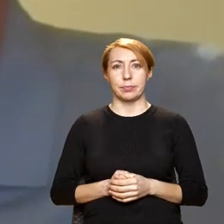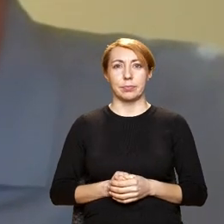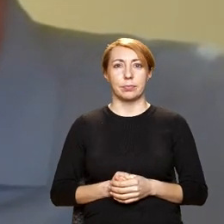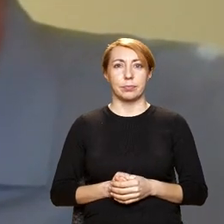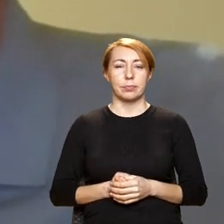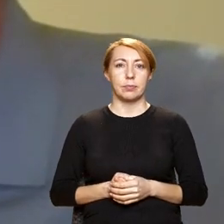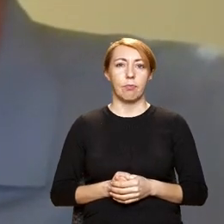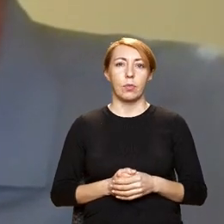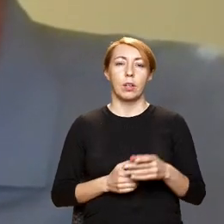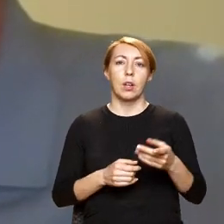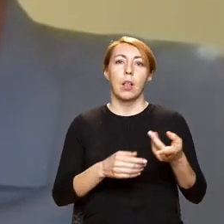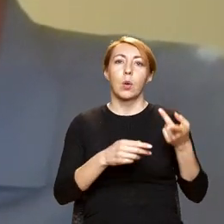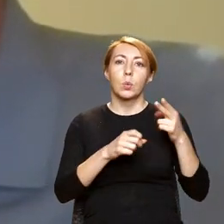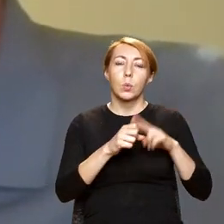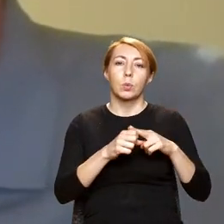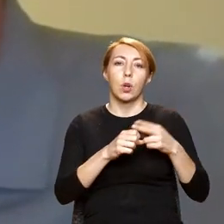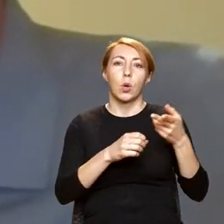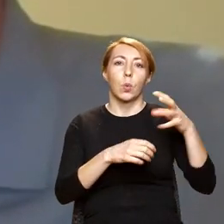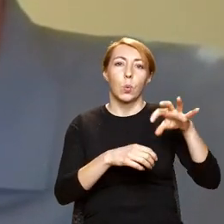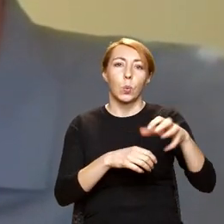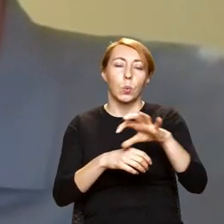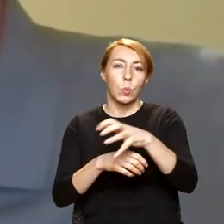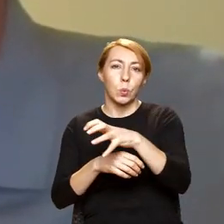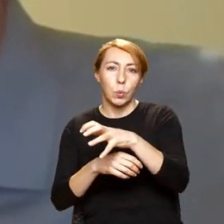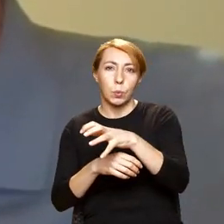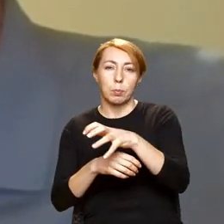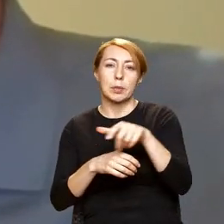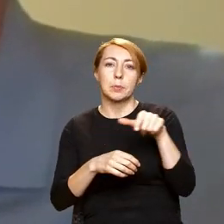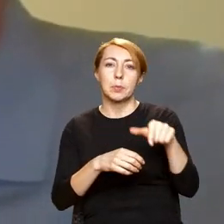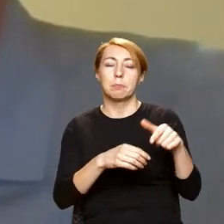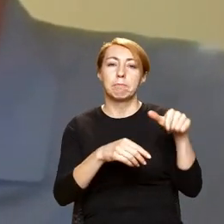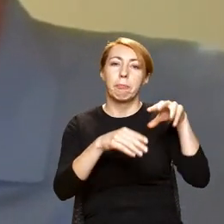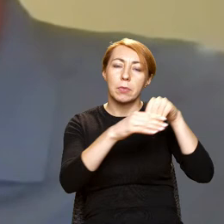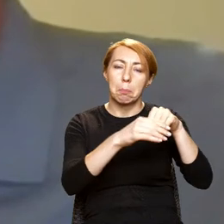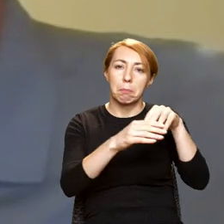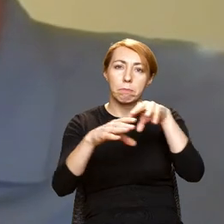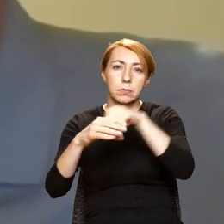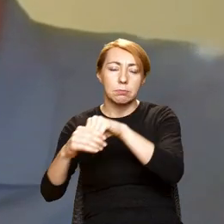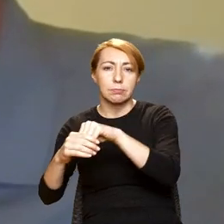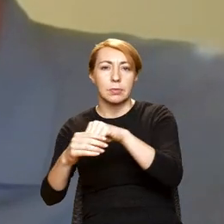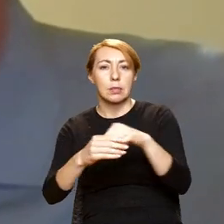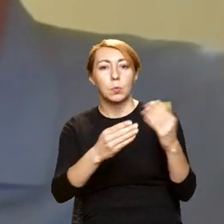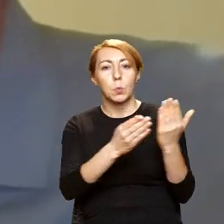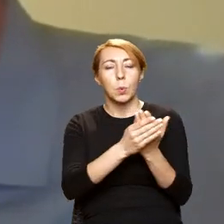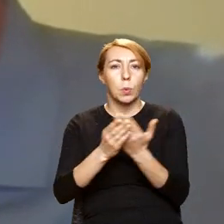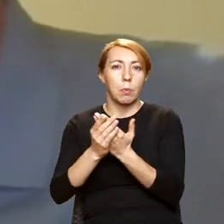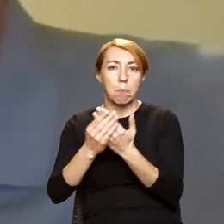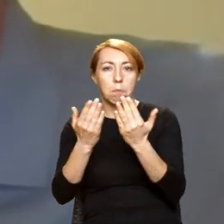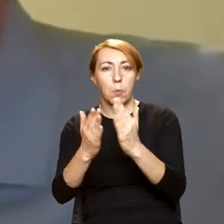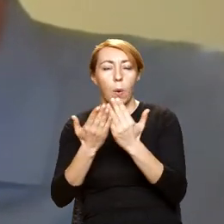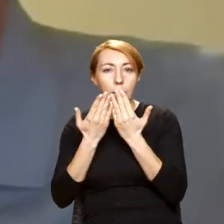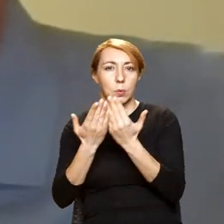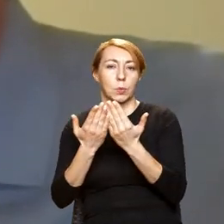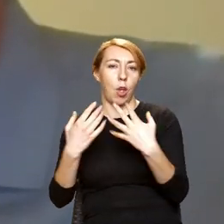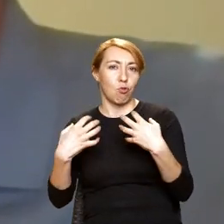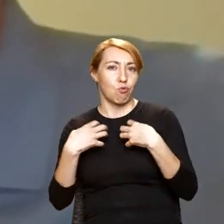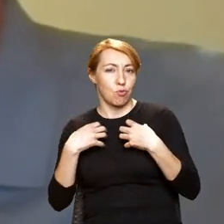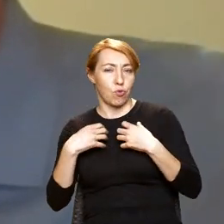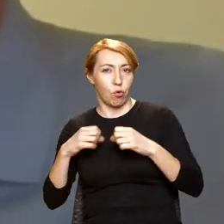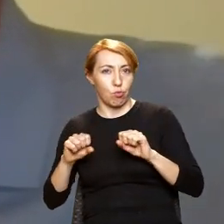Poszczególne grupy zbioru składają się z dokumentów odzwierciedlających życie i działalności